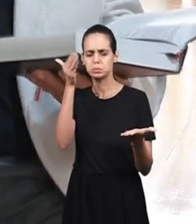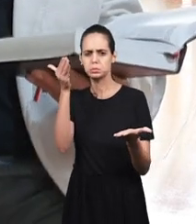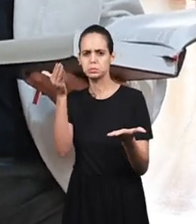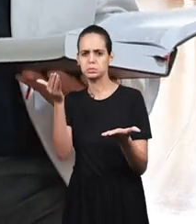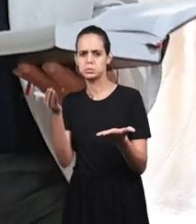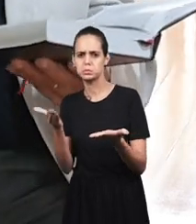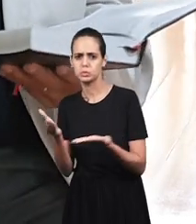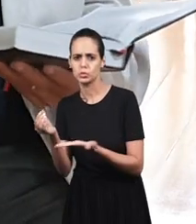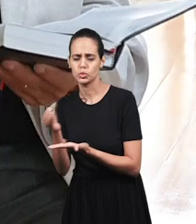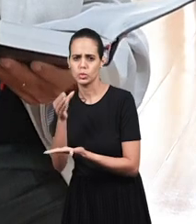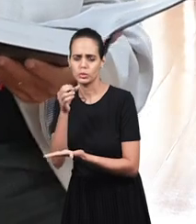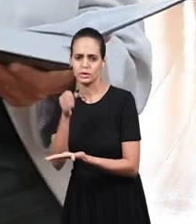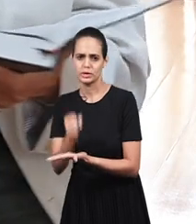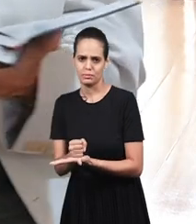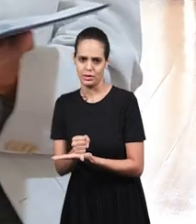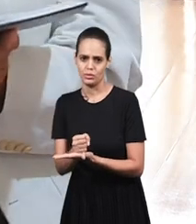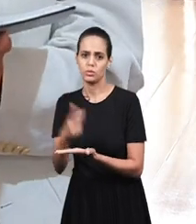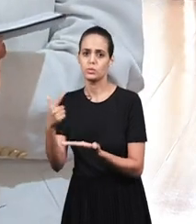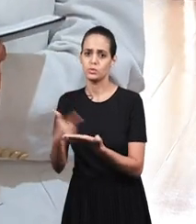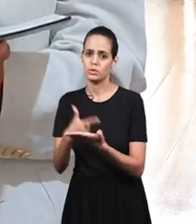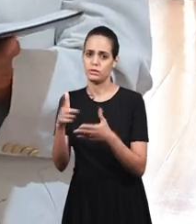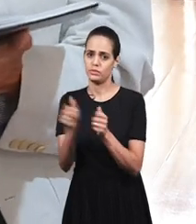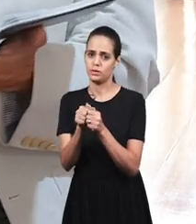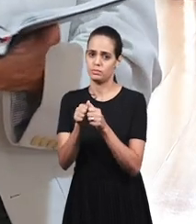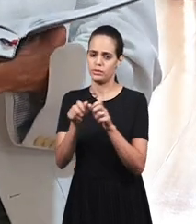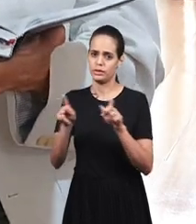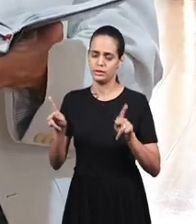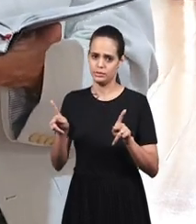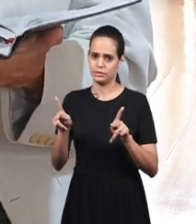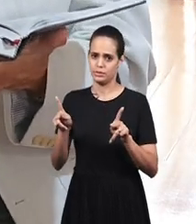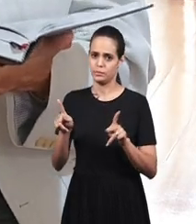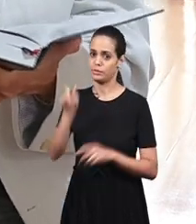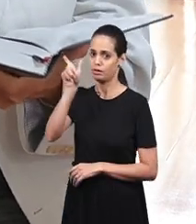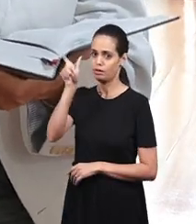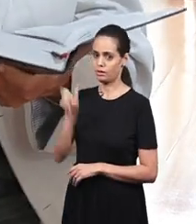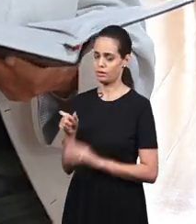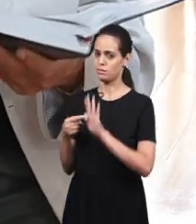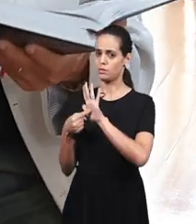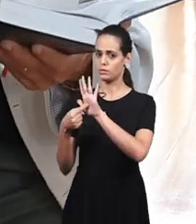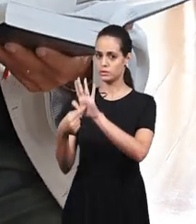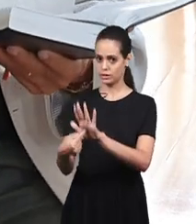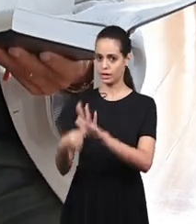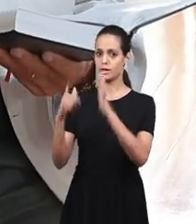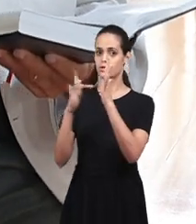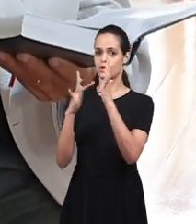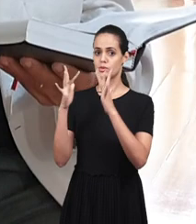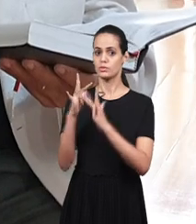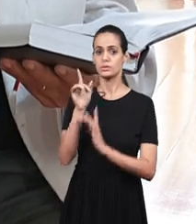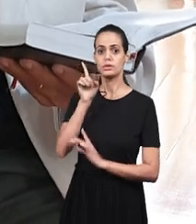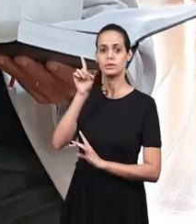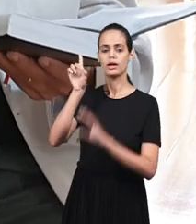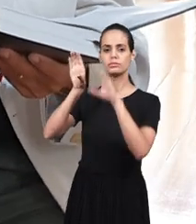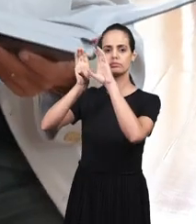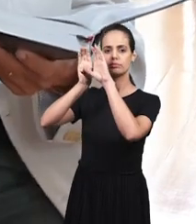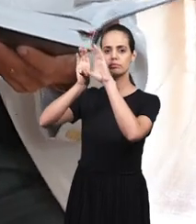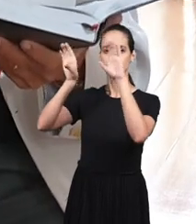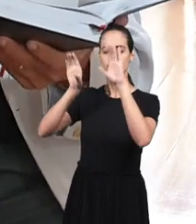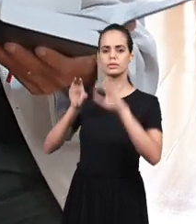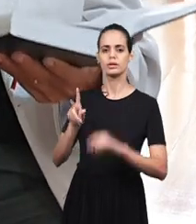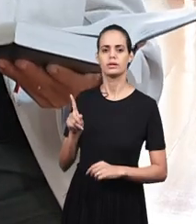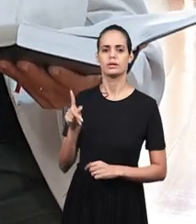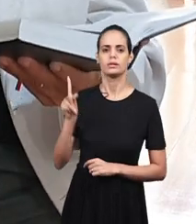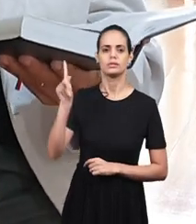de l'Ancien et Nouveau Testament, juste au livre d'Apocalypse, quand vous allez voir la figure de